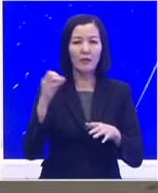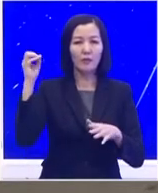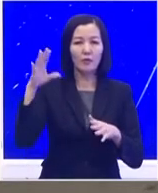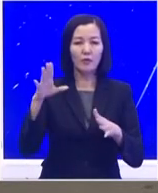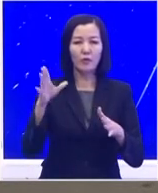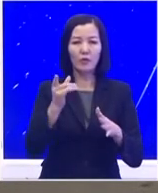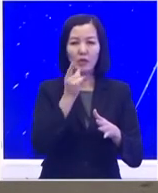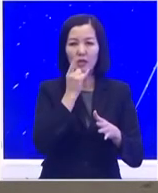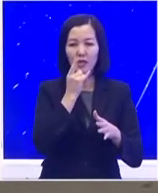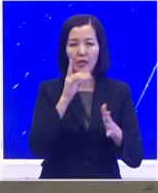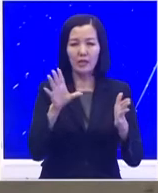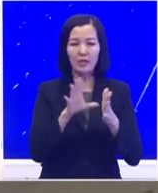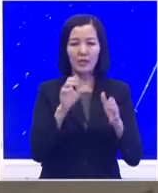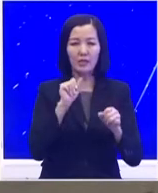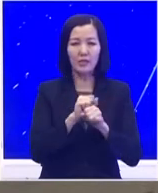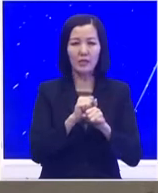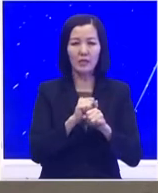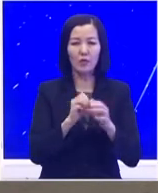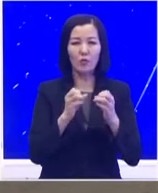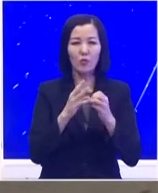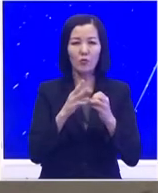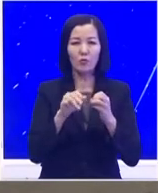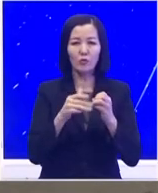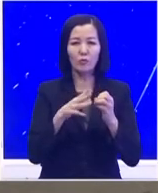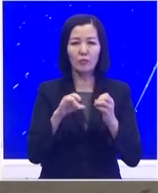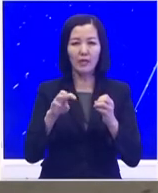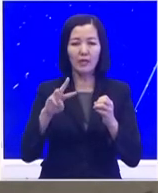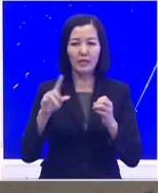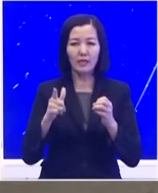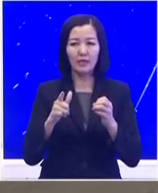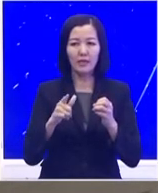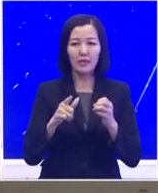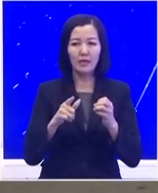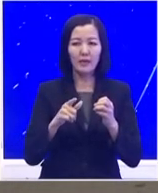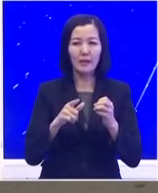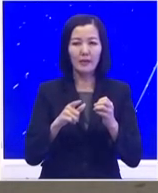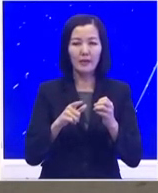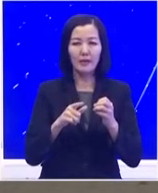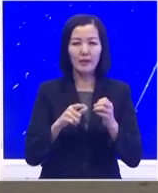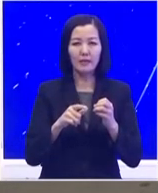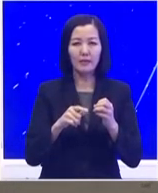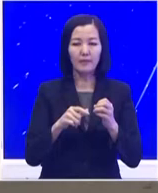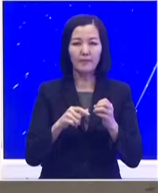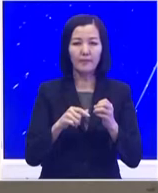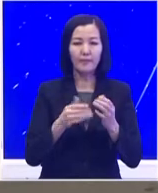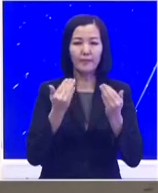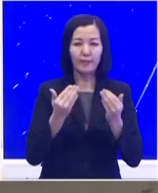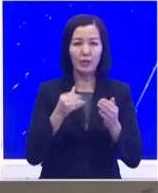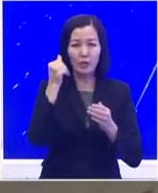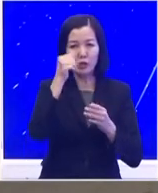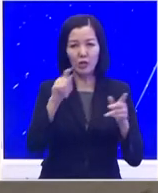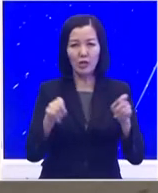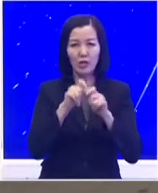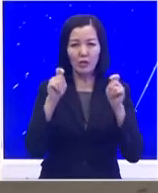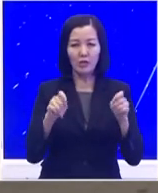алған электростанциямыз, оның құны 13,5 миллиард теңге, ол осы бірінші жартыжылдықта іске қосады. Сонымен бірге өздеріңіз